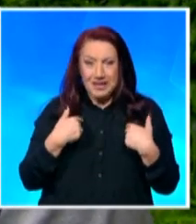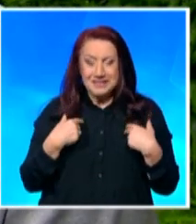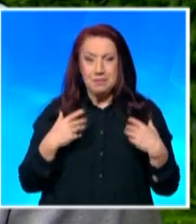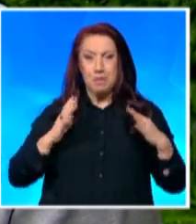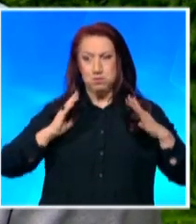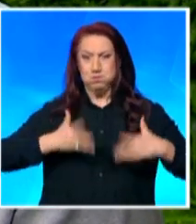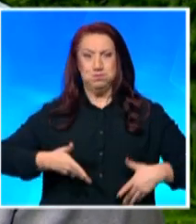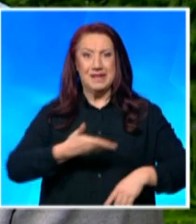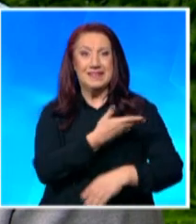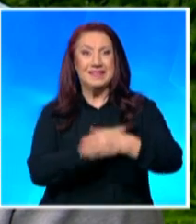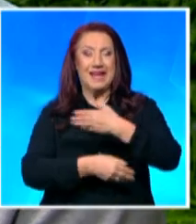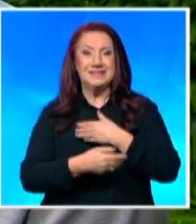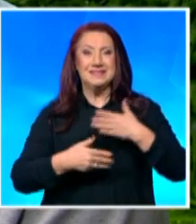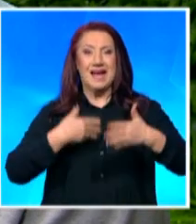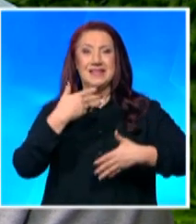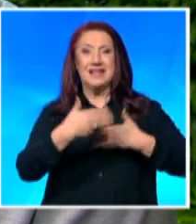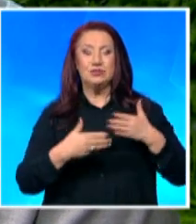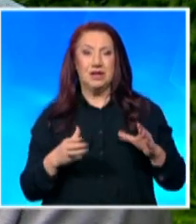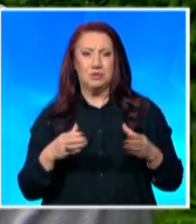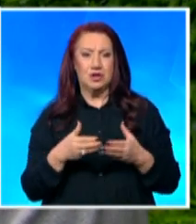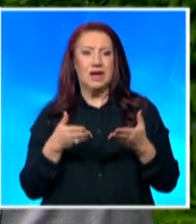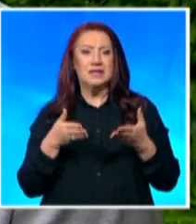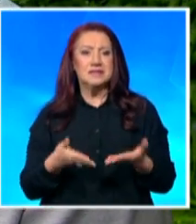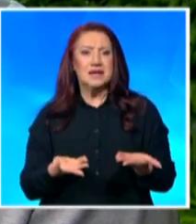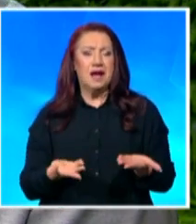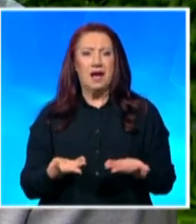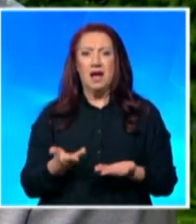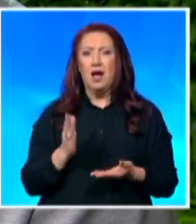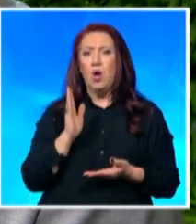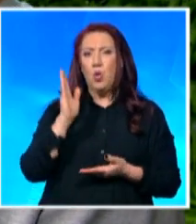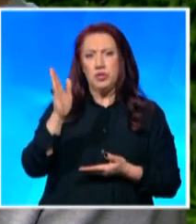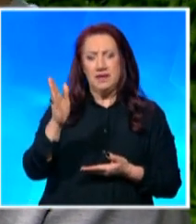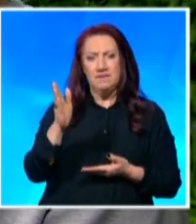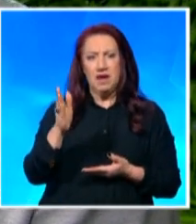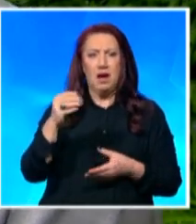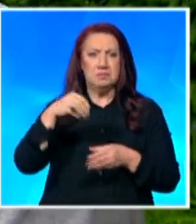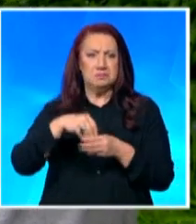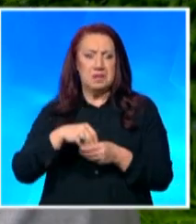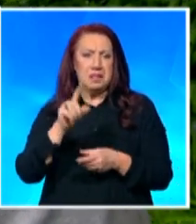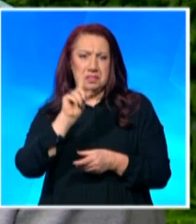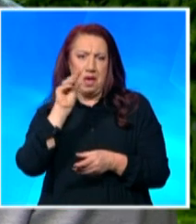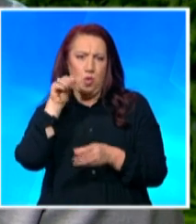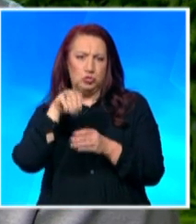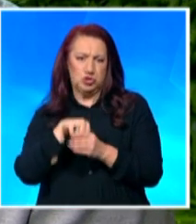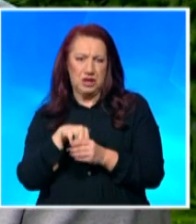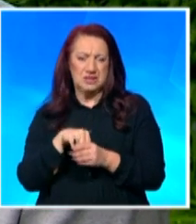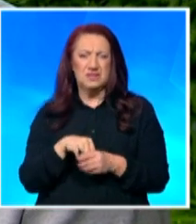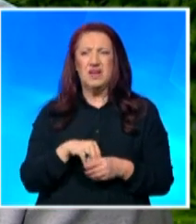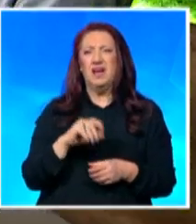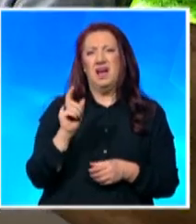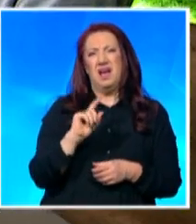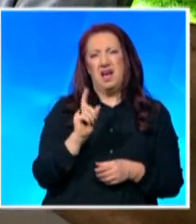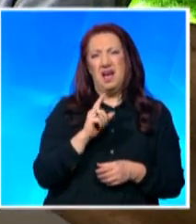отбор. Докато сега хората отиват на цял отбор, ма някой не играе, ма аз повече тук няма едно, защото не